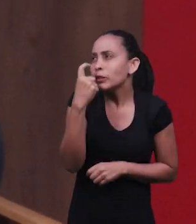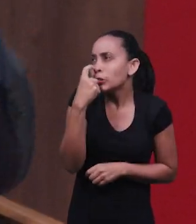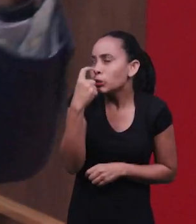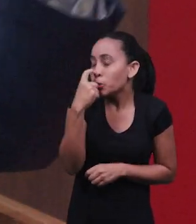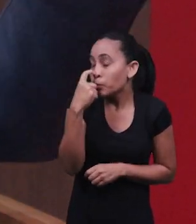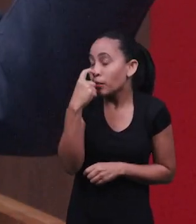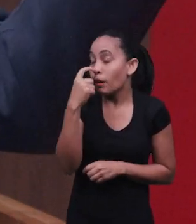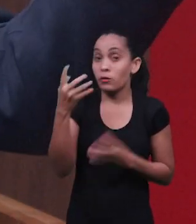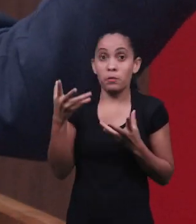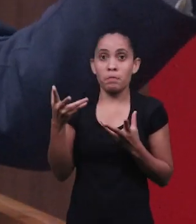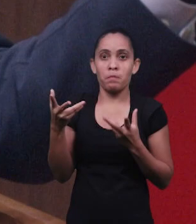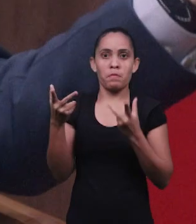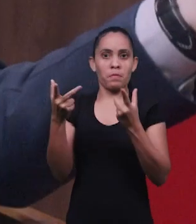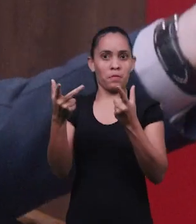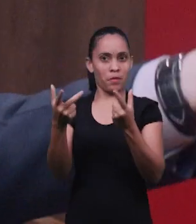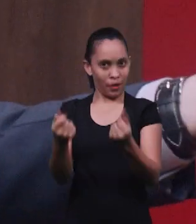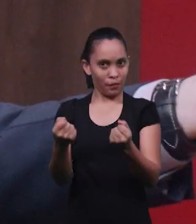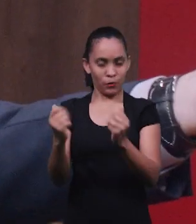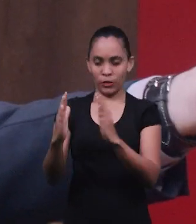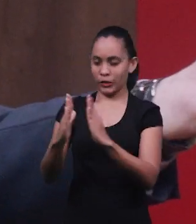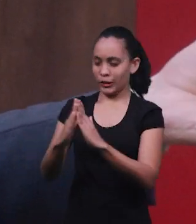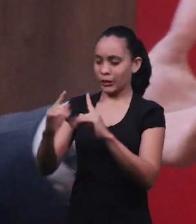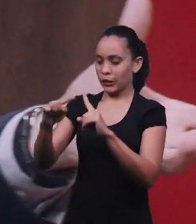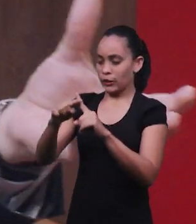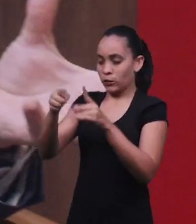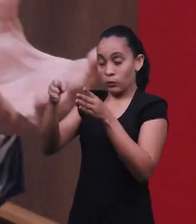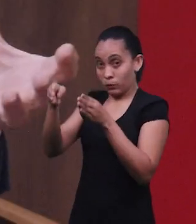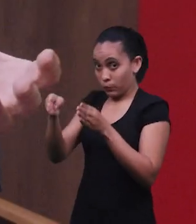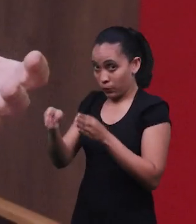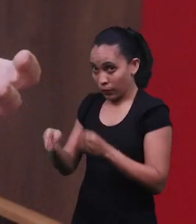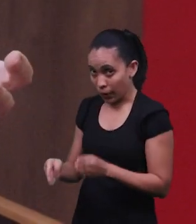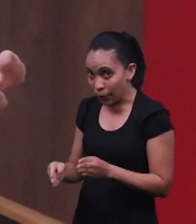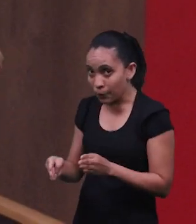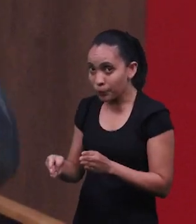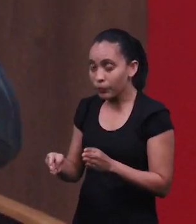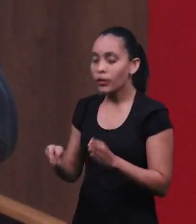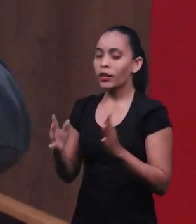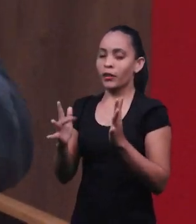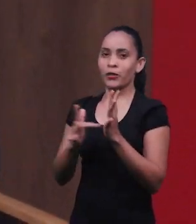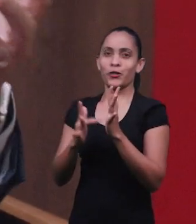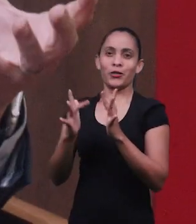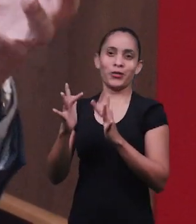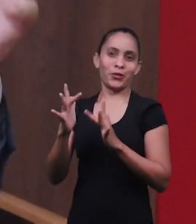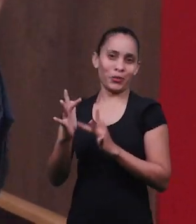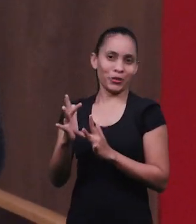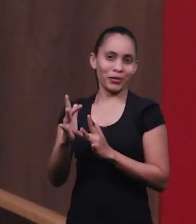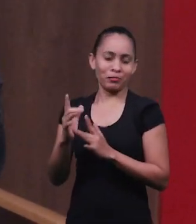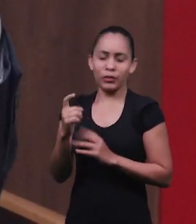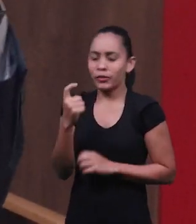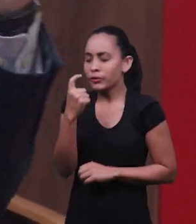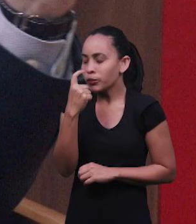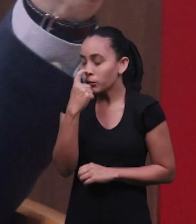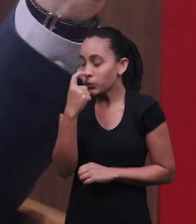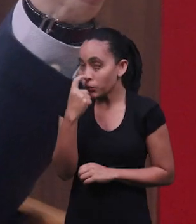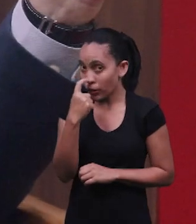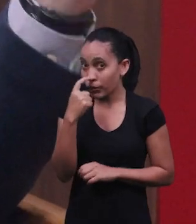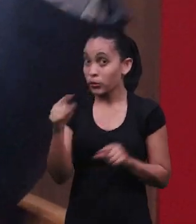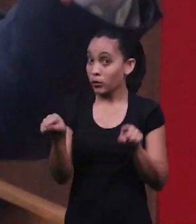communion entre l'Église fidèle et le Seigneur Jésus. Et l'autre point aussi,